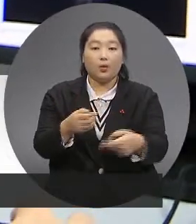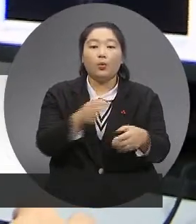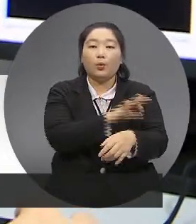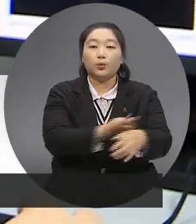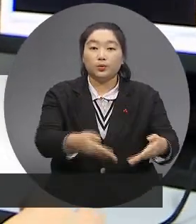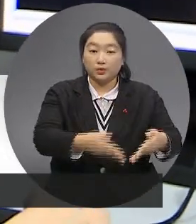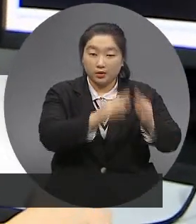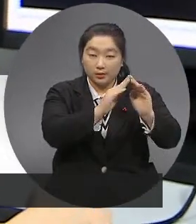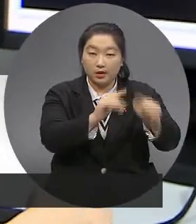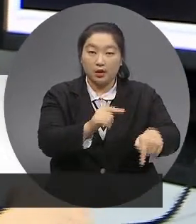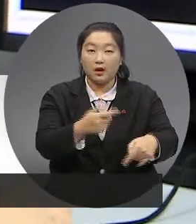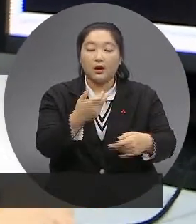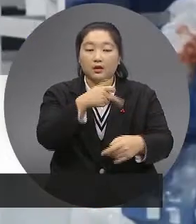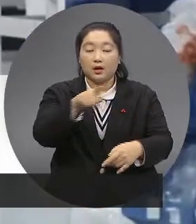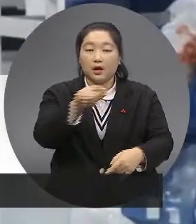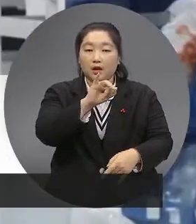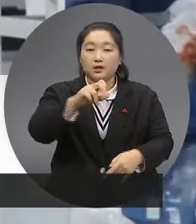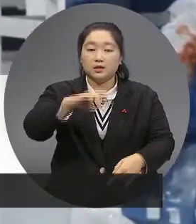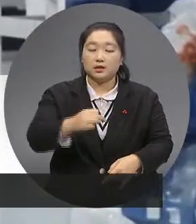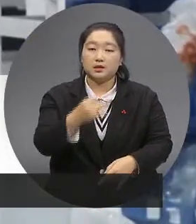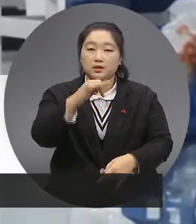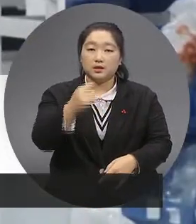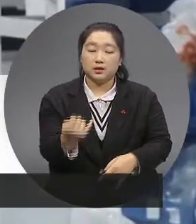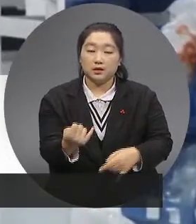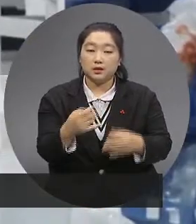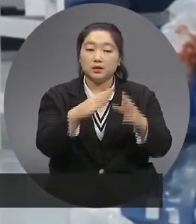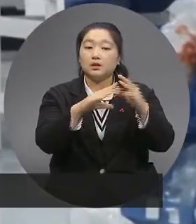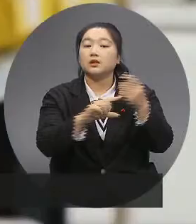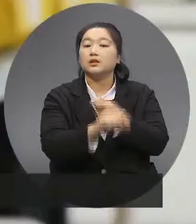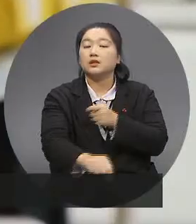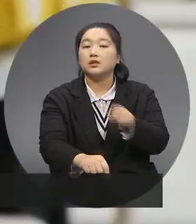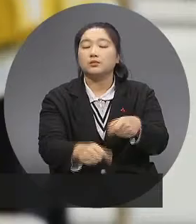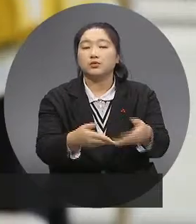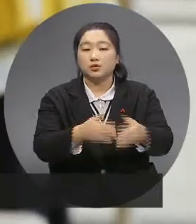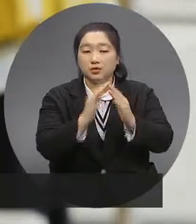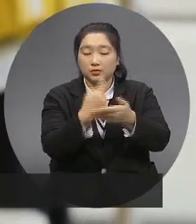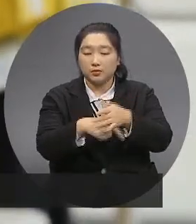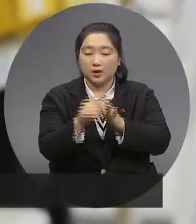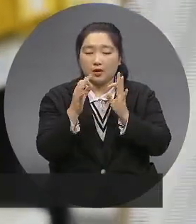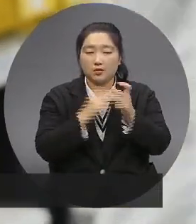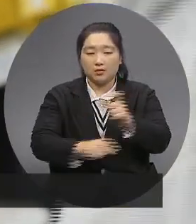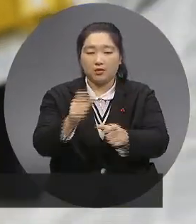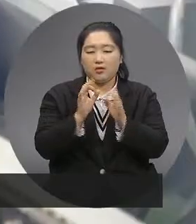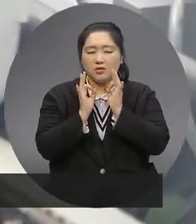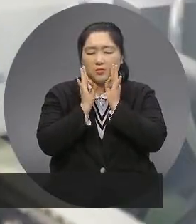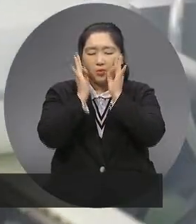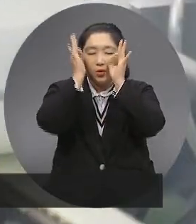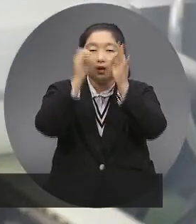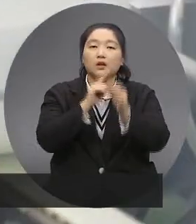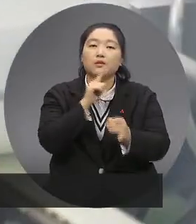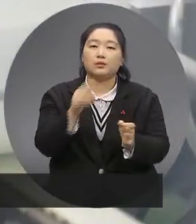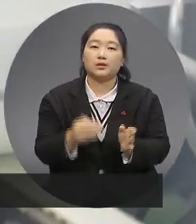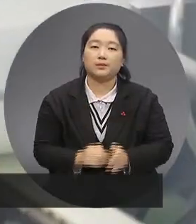됐다면서 카이스트 오송 바이오메디컬 캠퍼스 조성을 위해 노력하겠다고